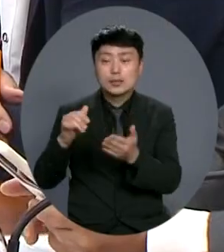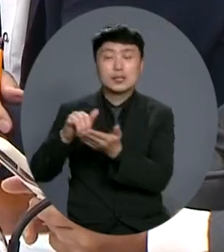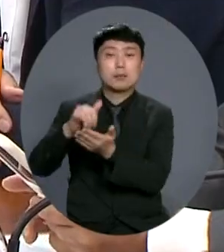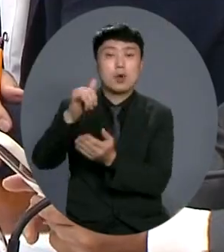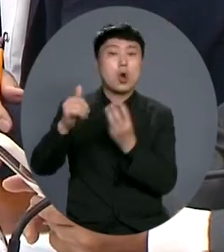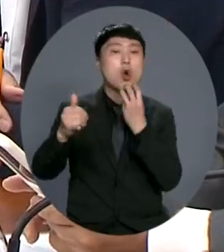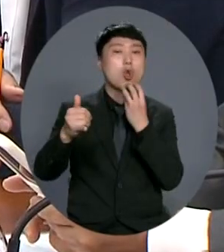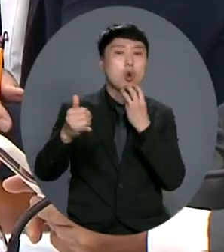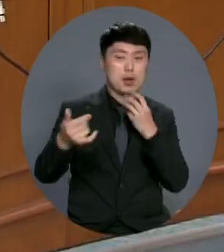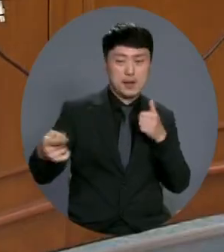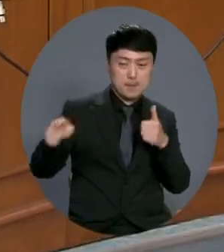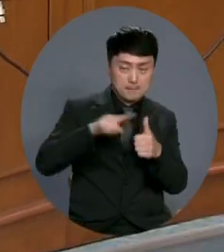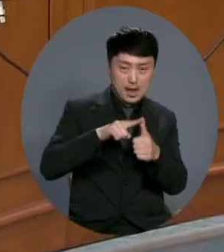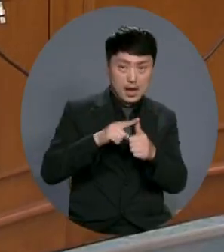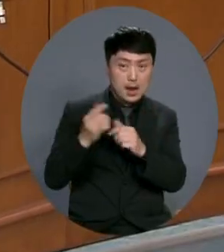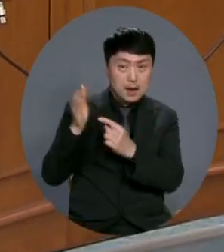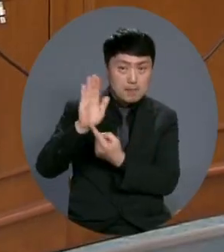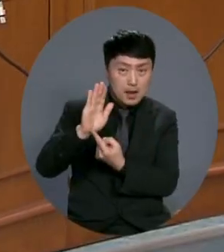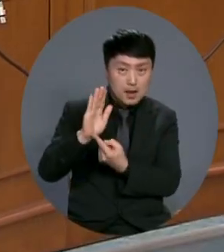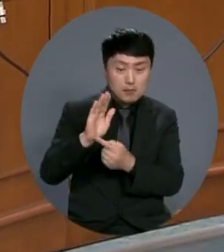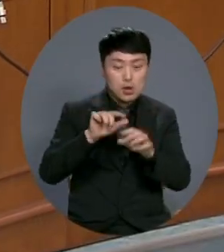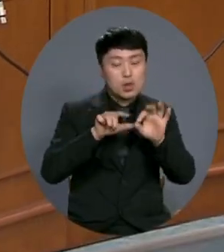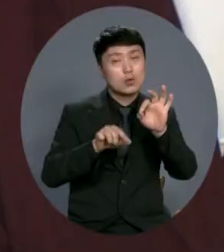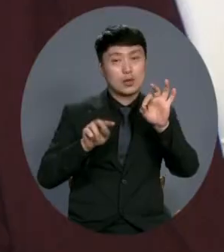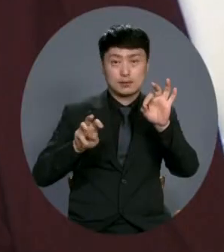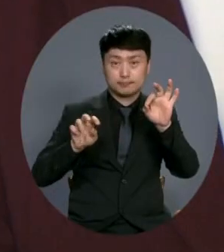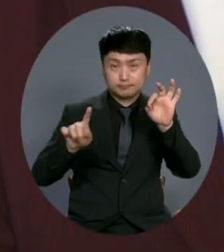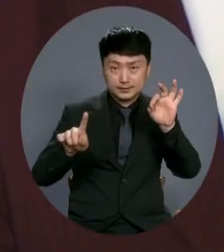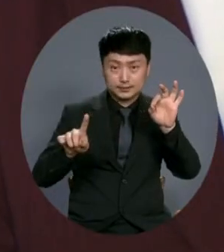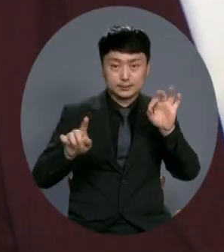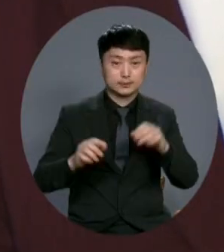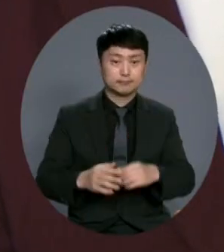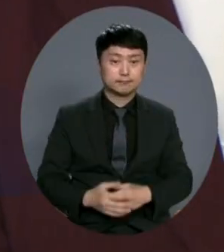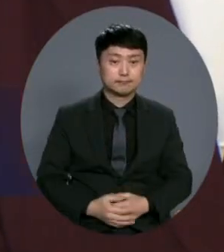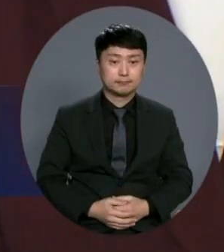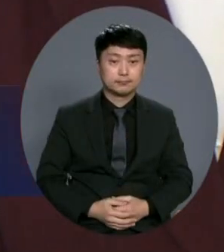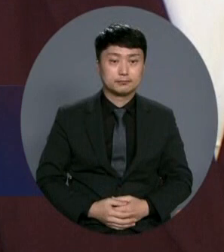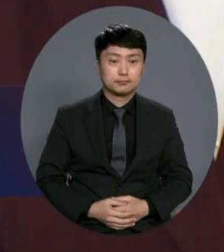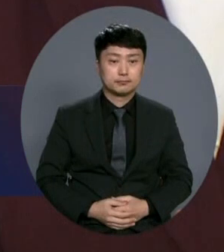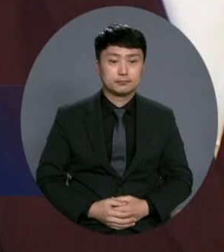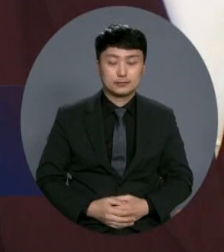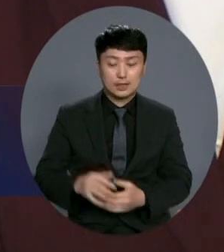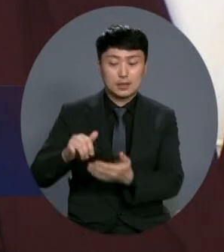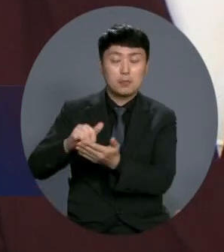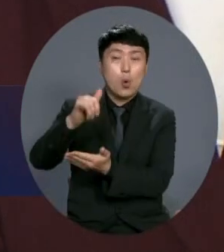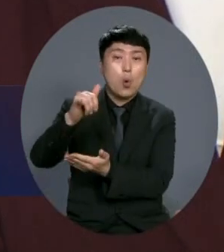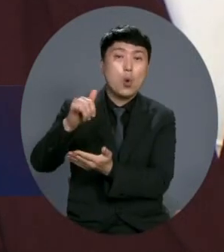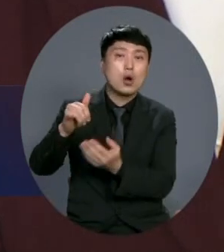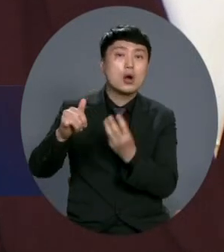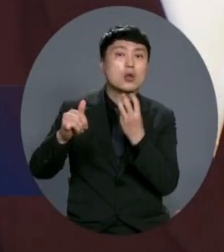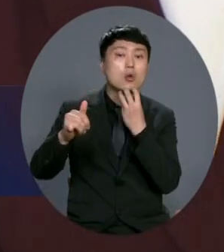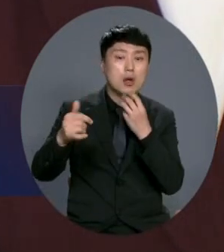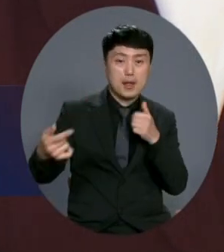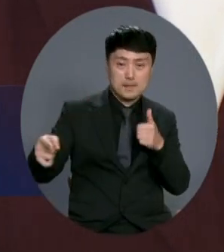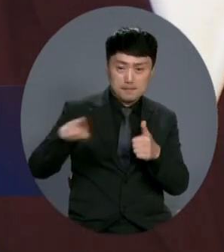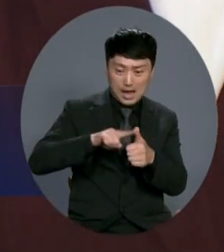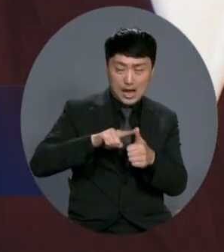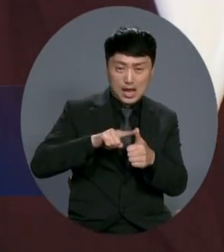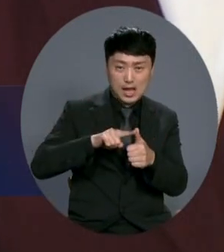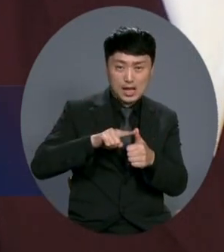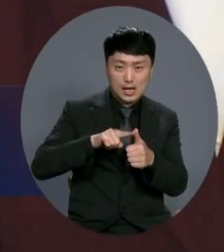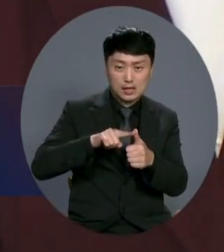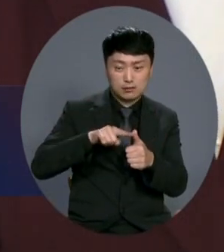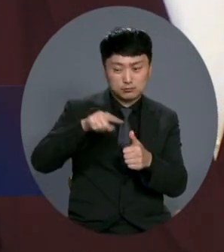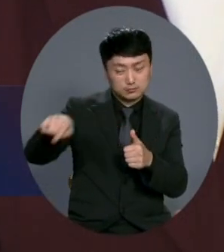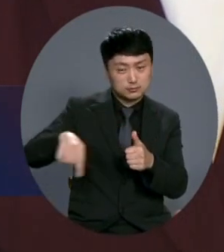당론으로 정했다고 발표한 건 지난달 31일 김포는 서울시로 편입하는 것이 그